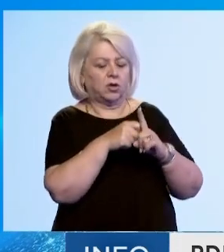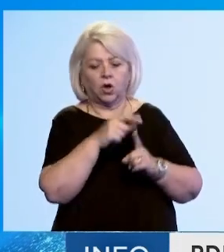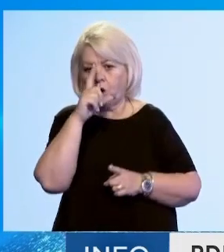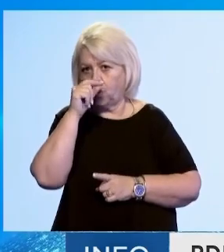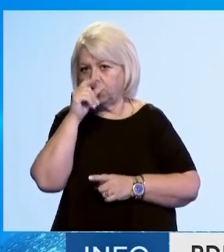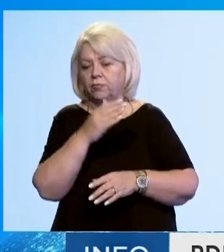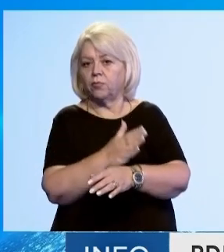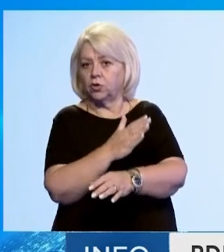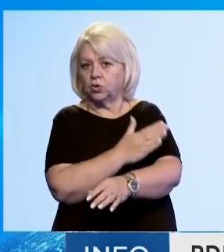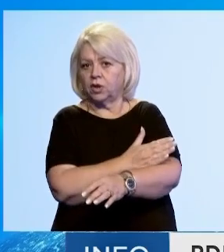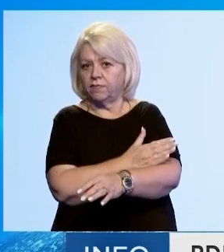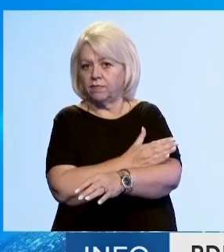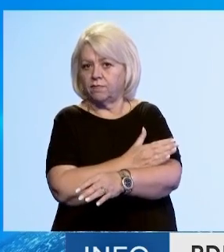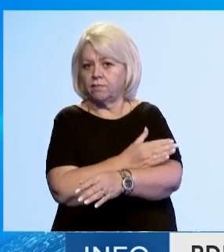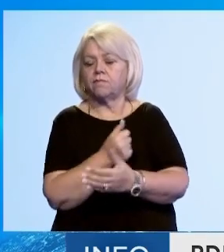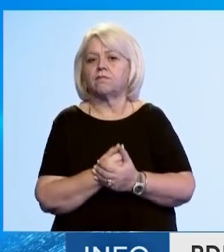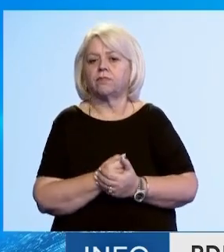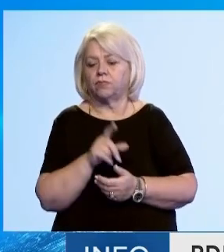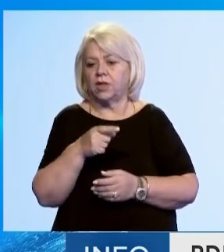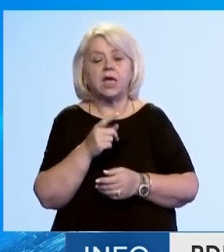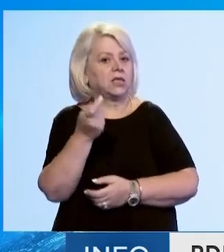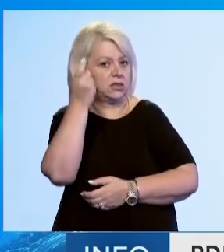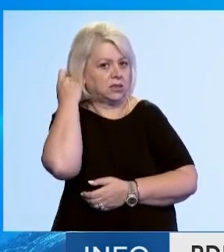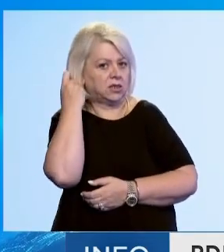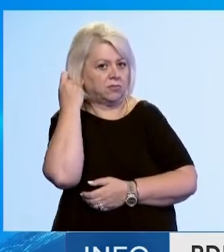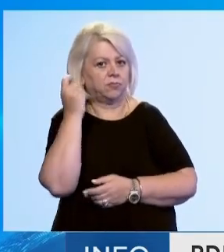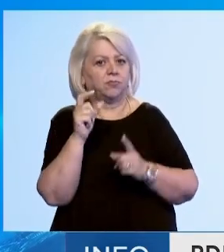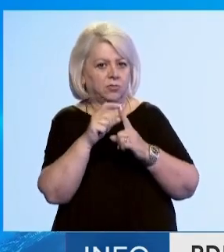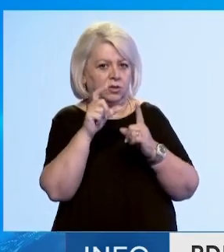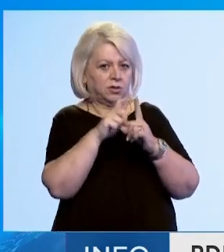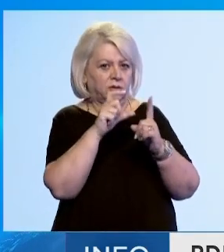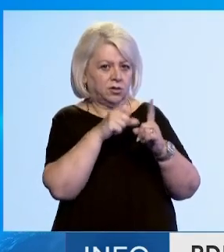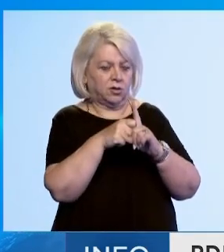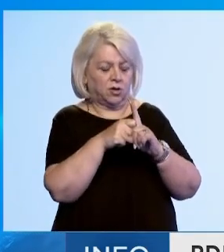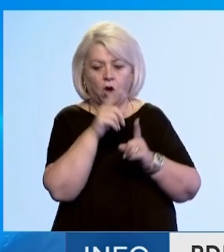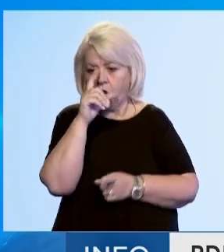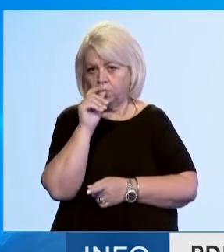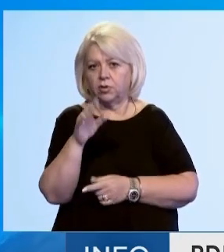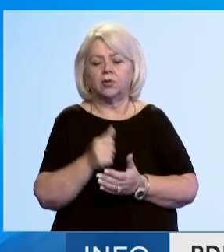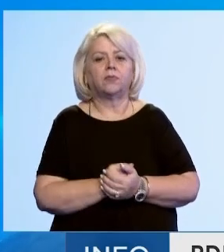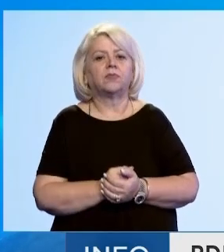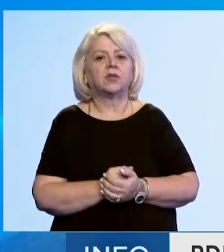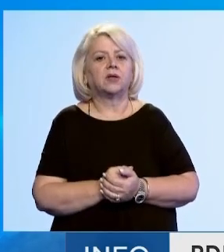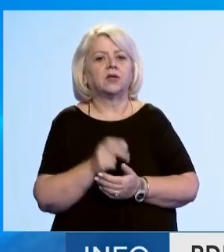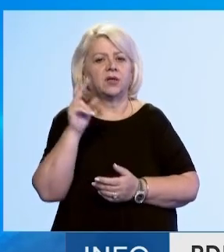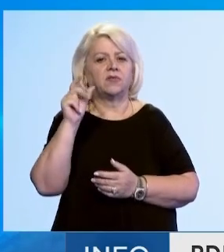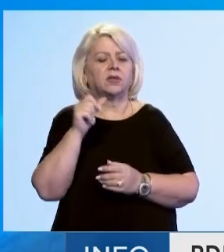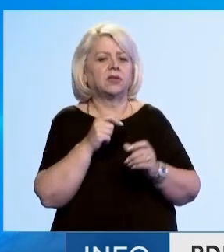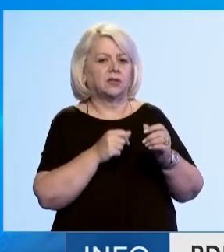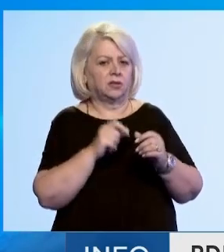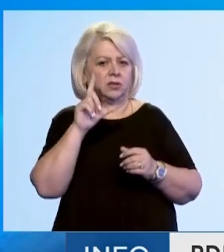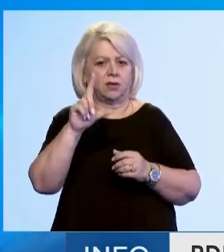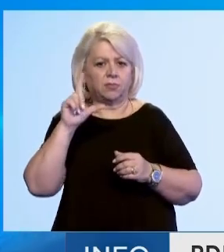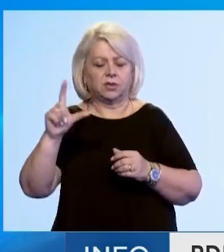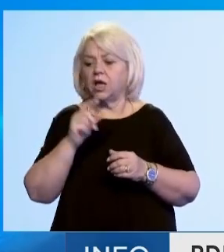e Podujevës, i cili është pra sekretari degës PDK-s në këtë komunë, zotin Rafet Lapashtica, për të marrë informacionet